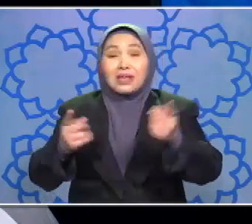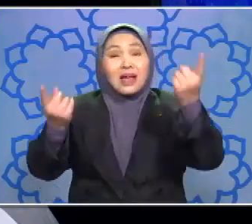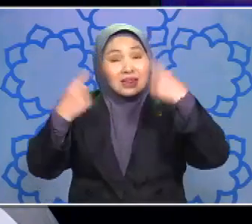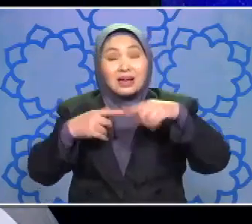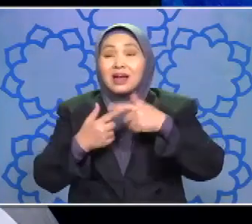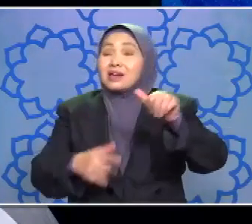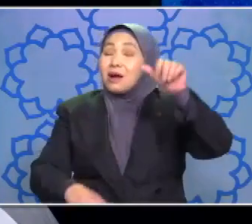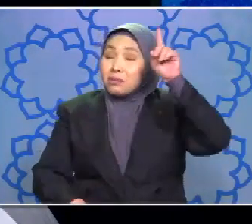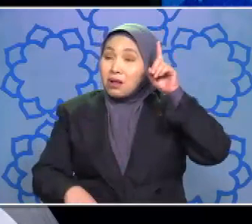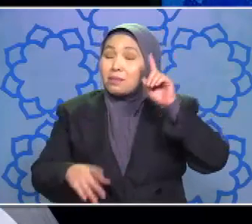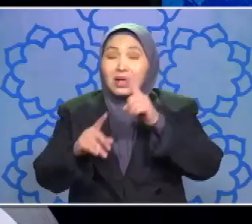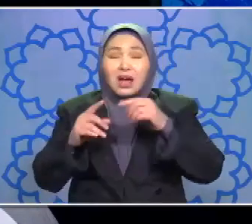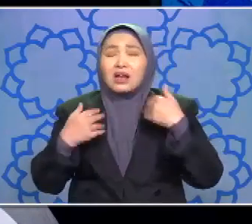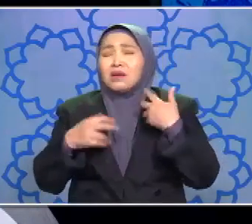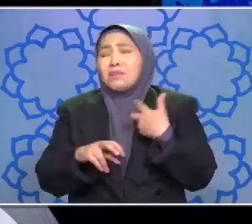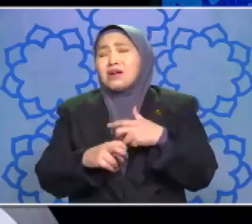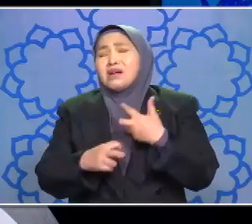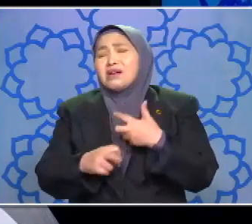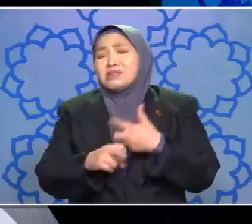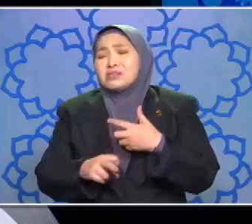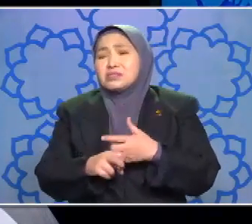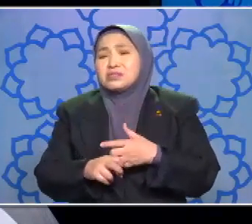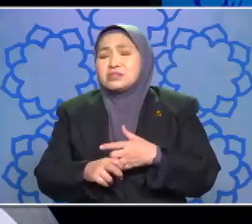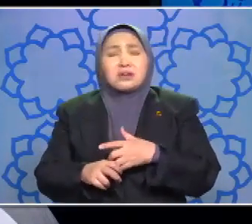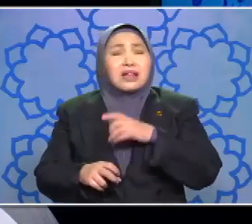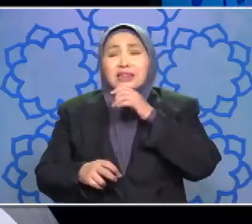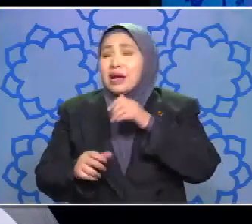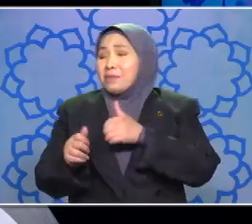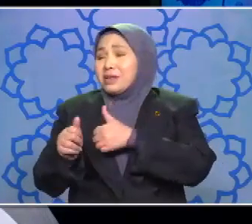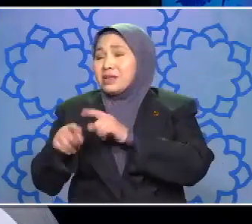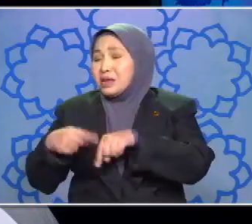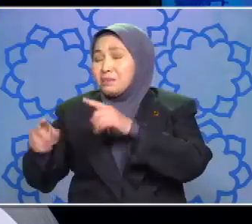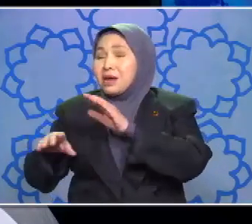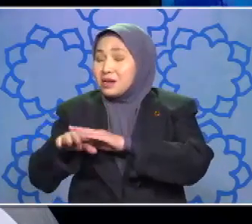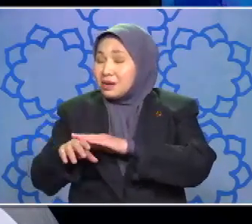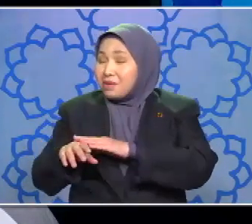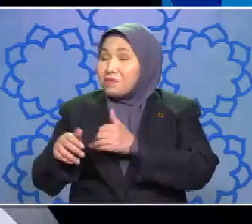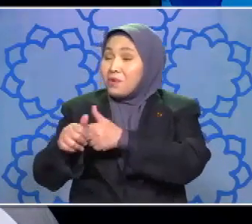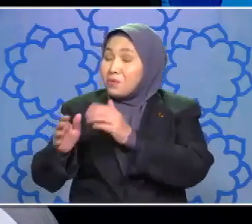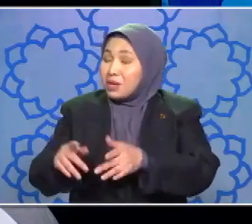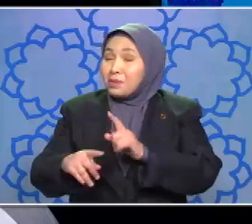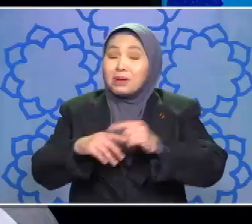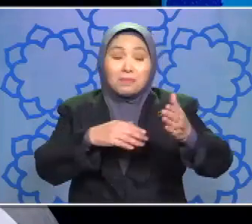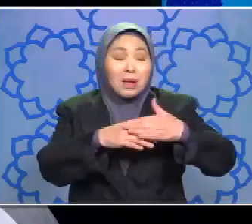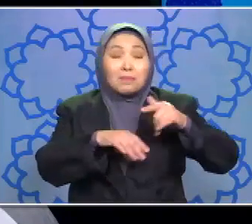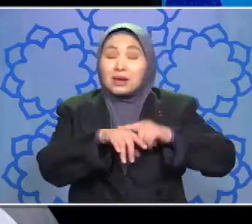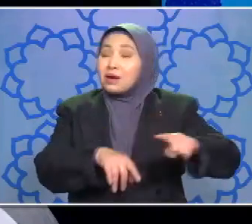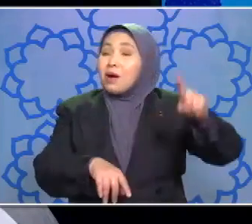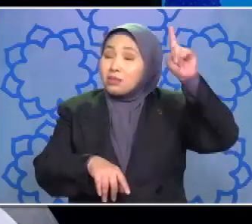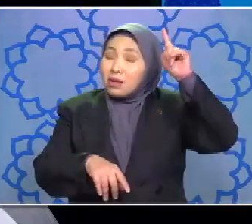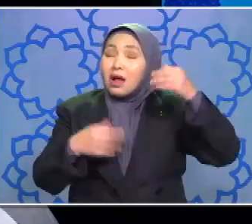Allah. Kemudian bila ada kepayahan, orang tak tunjuk, tak pergi pada follower. Dia kembali balik kepada Allah Subhanahu Wa Taala. Bila